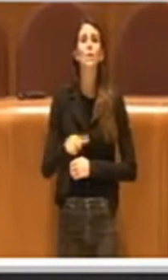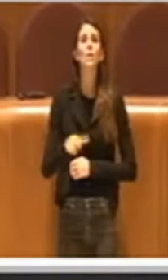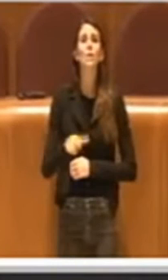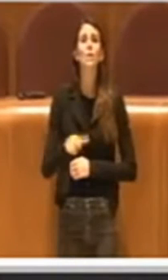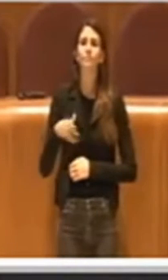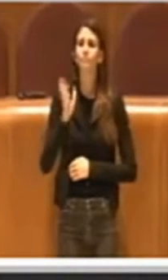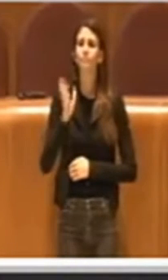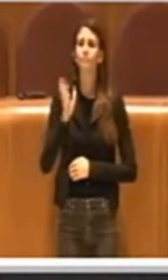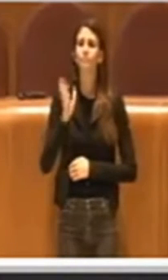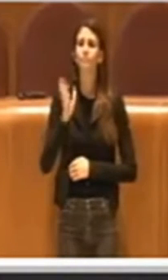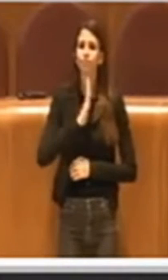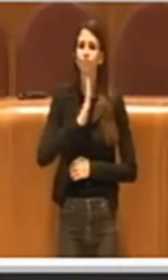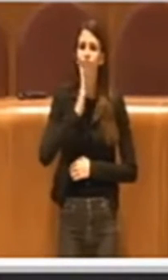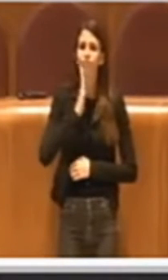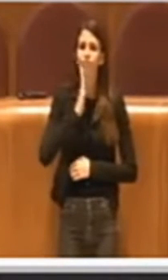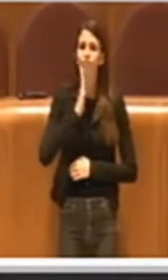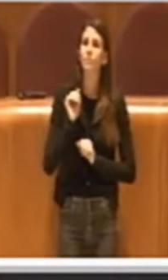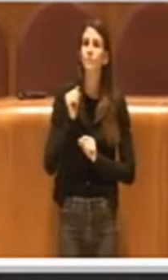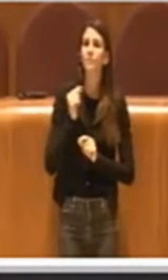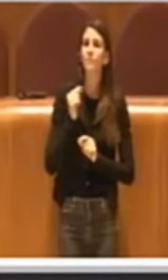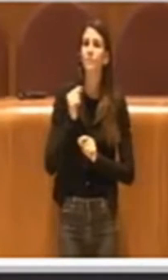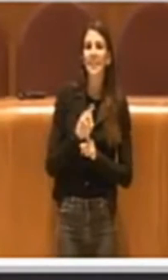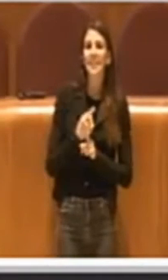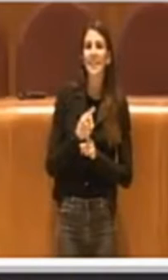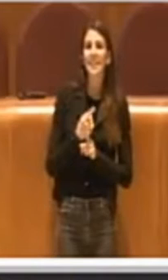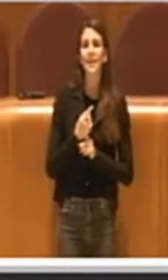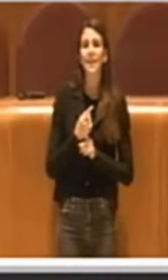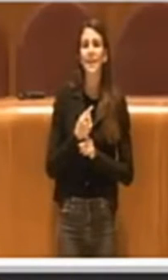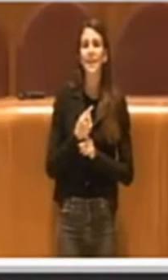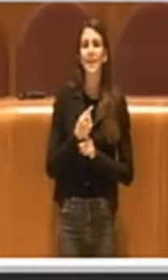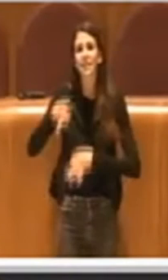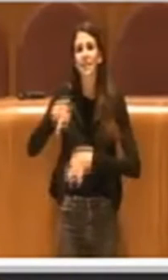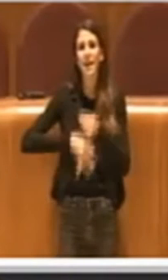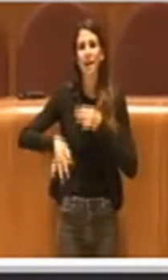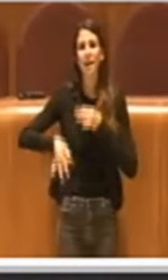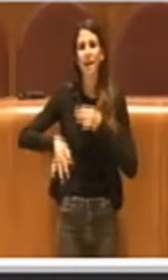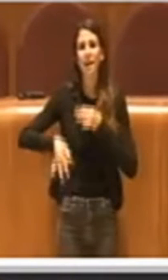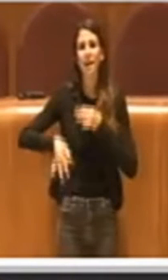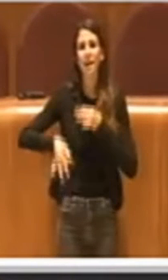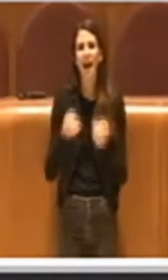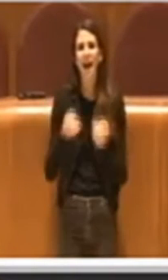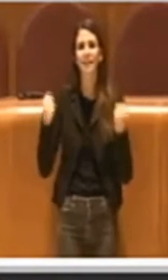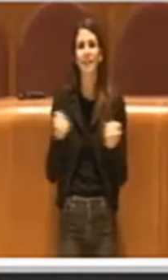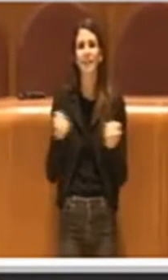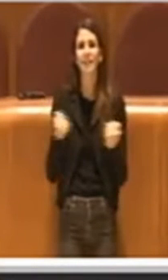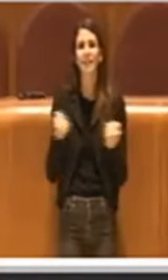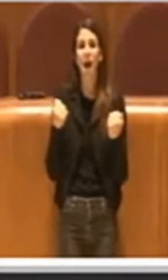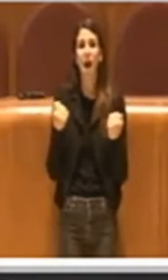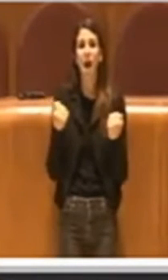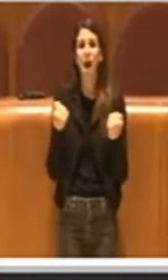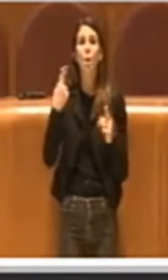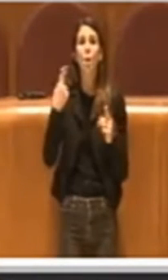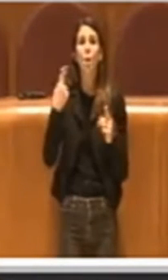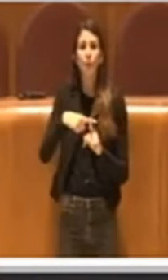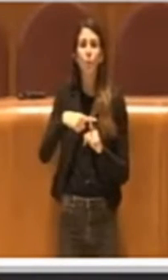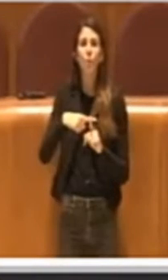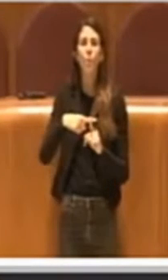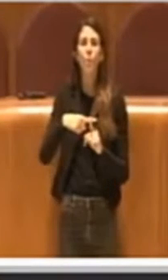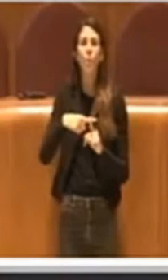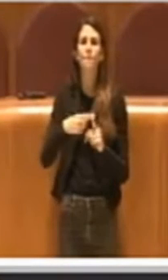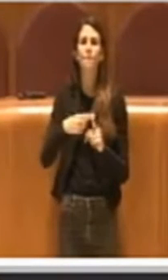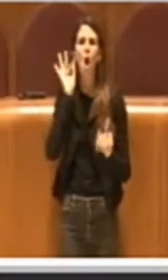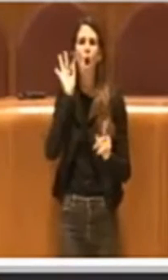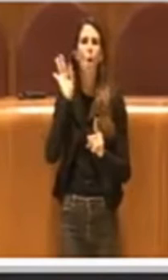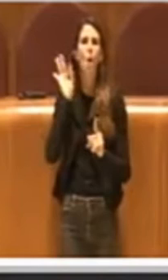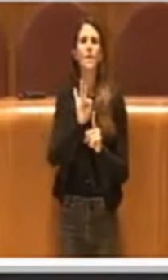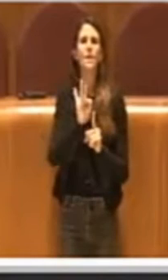tema, per riferire all'Aula sulle attività e sul punto in cui questo tavolo è arrivato, perché se